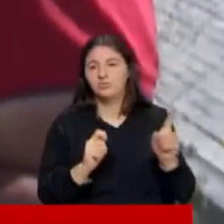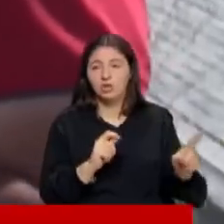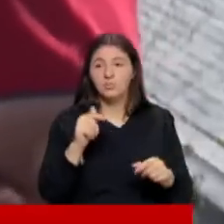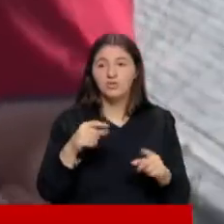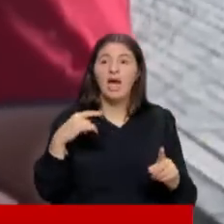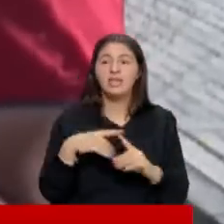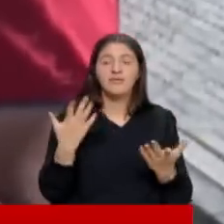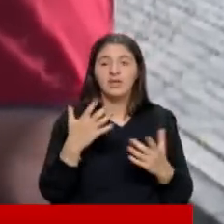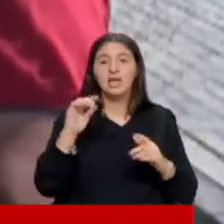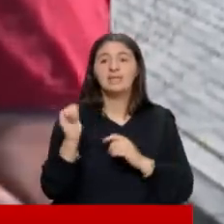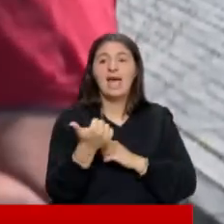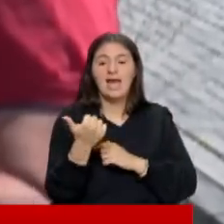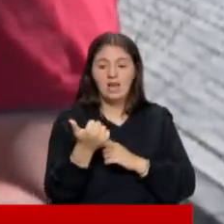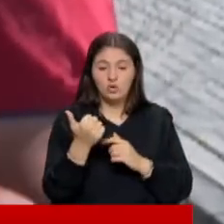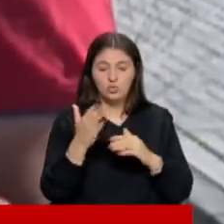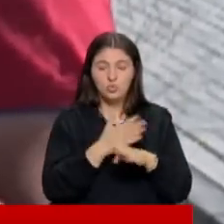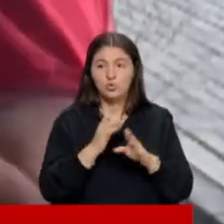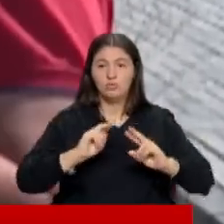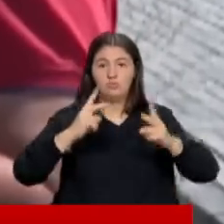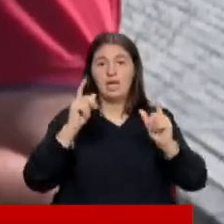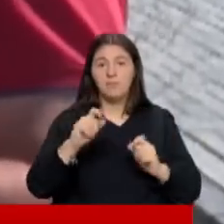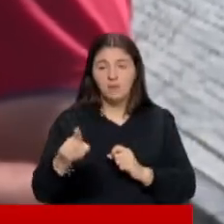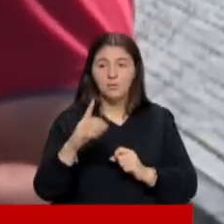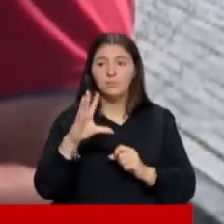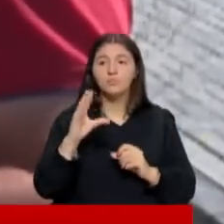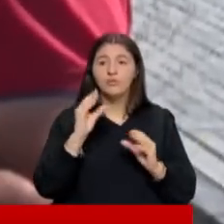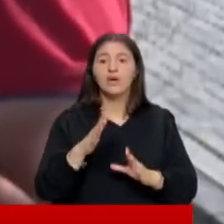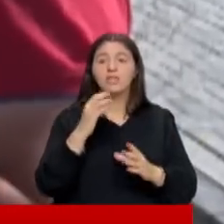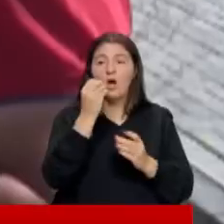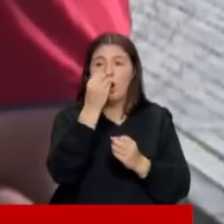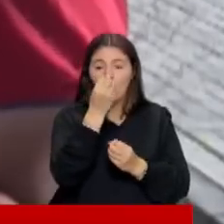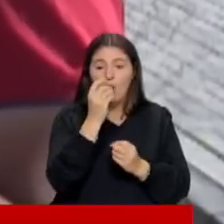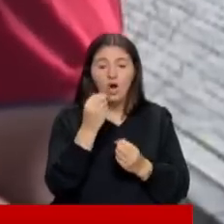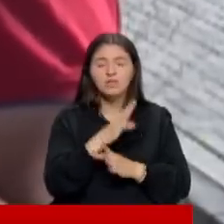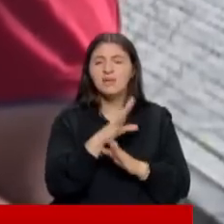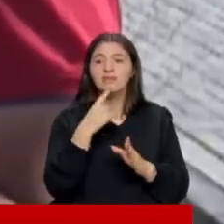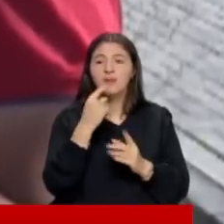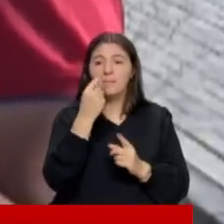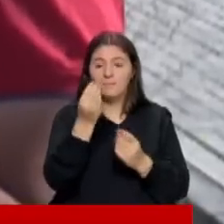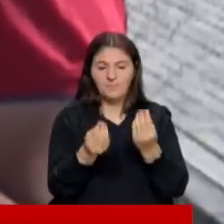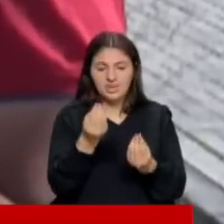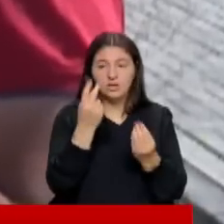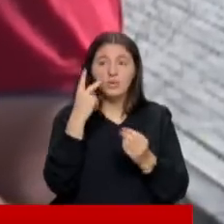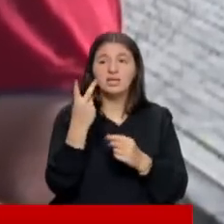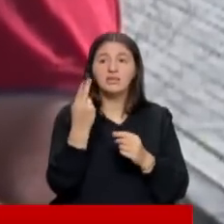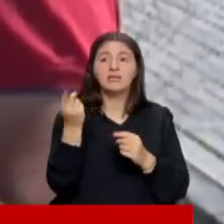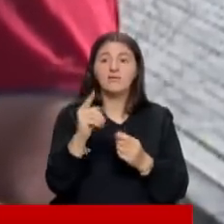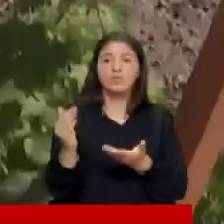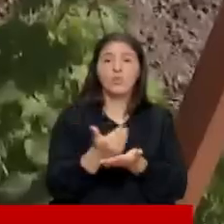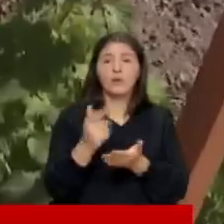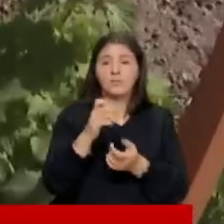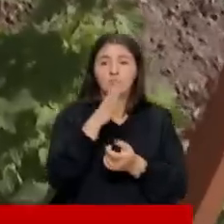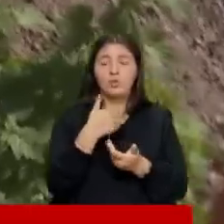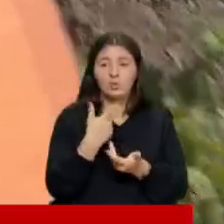burada amacımız katma değerli ürünün boyutuna götürmek birçok Botanik hocamızın olmaz dediği bitkilerden bile burada 7 defa hasat